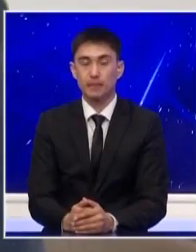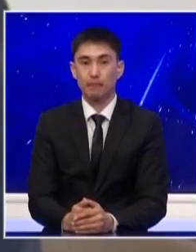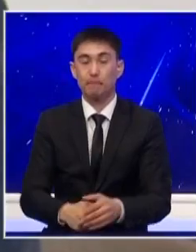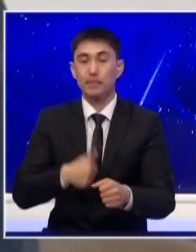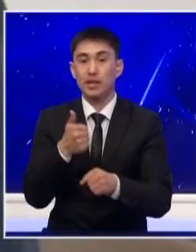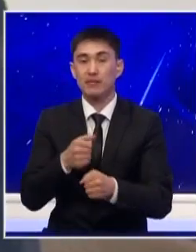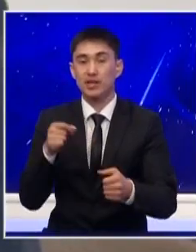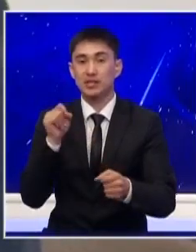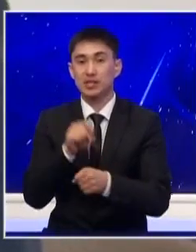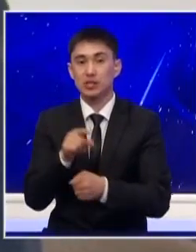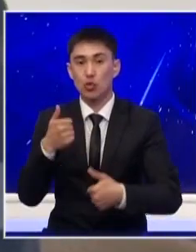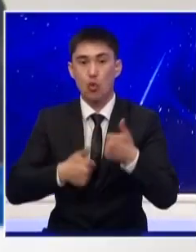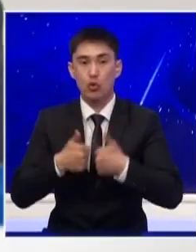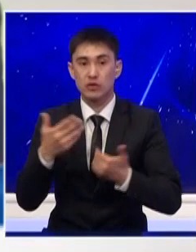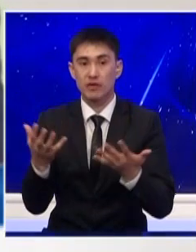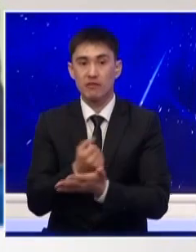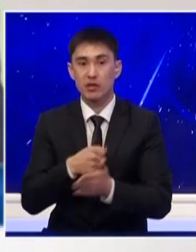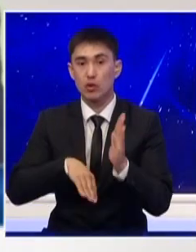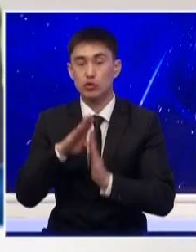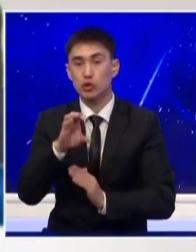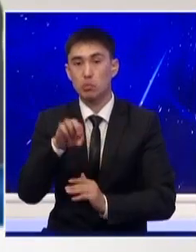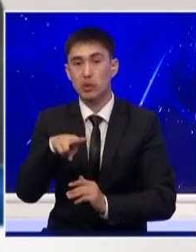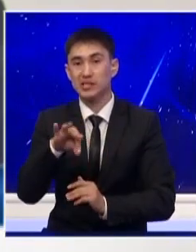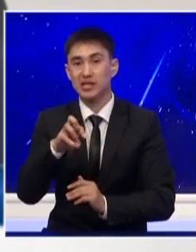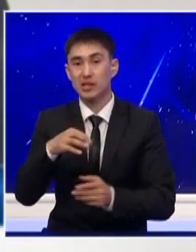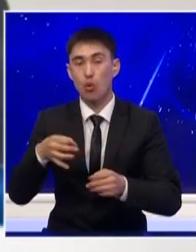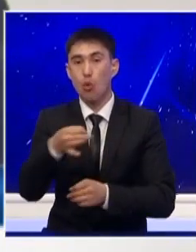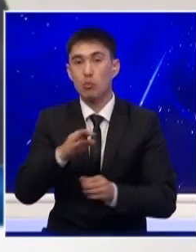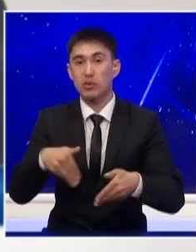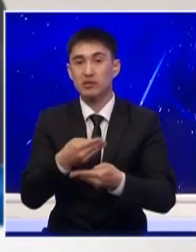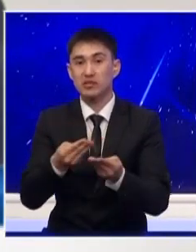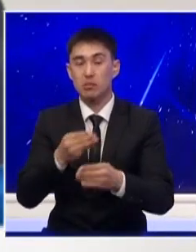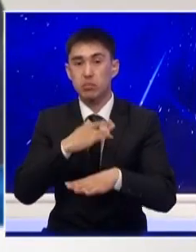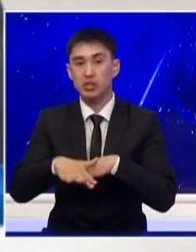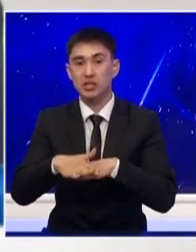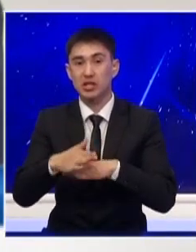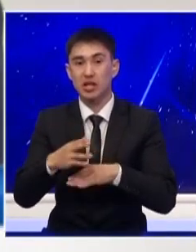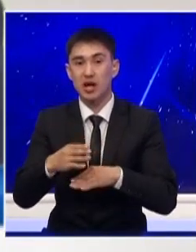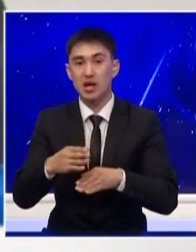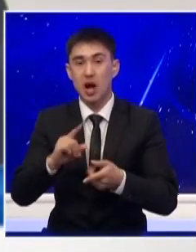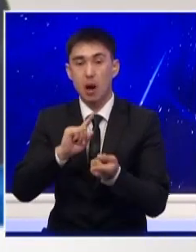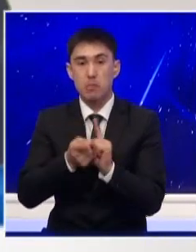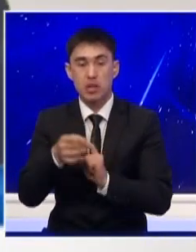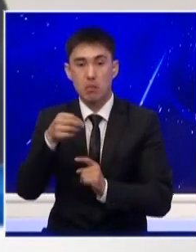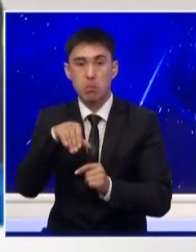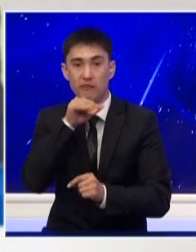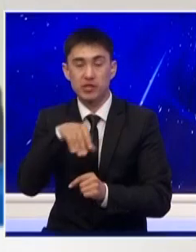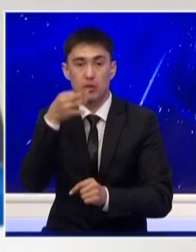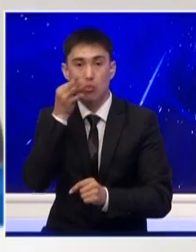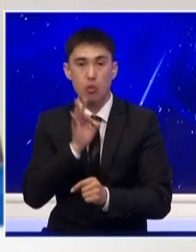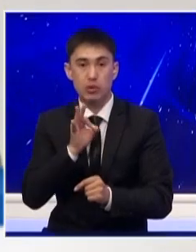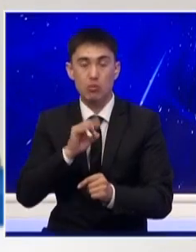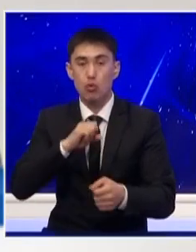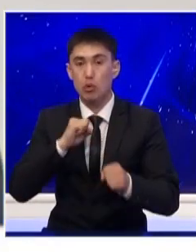Основной задачей конкурса стало выявление лучших пресс-секретарей области, предоставление им площадки для обмена профессиональным опытом, а